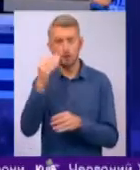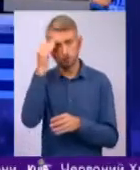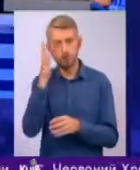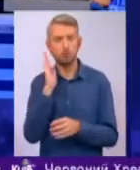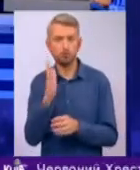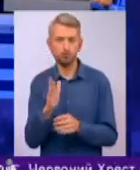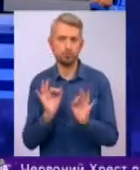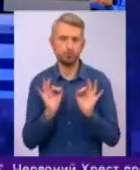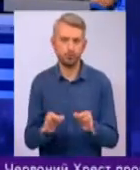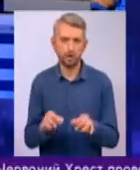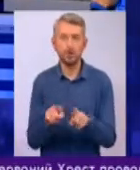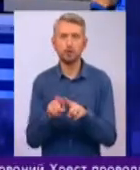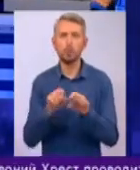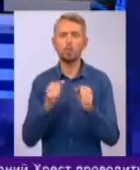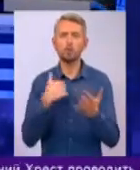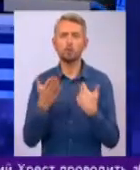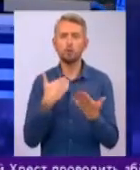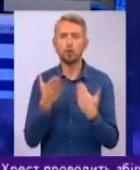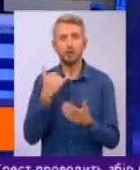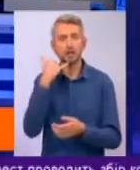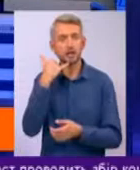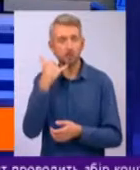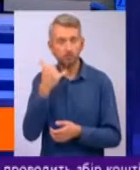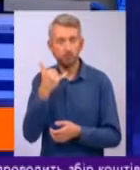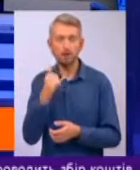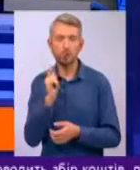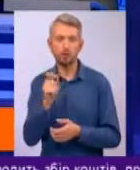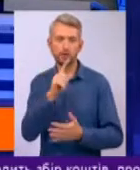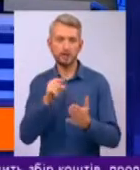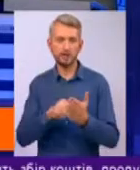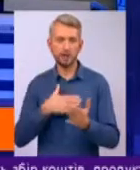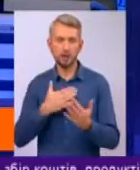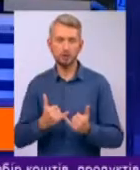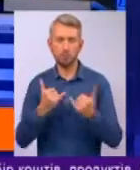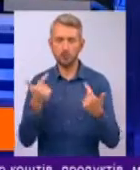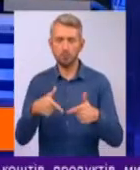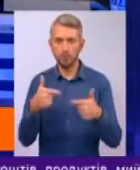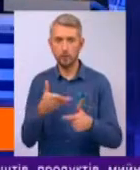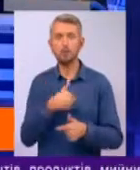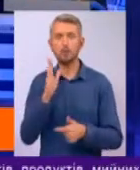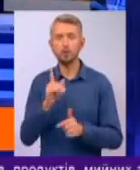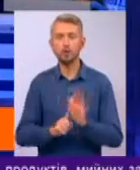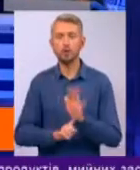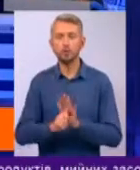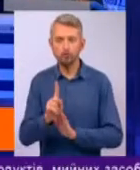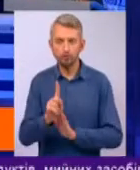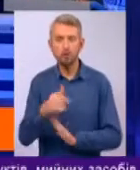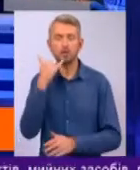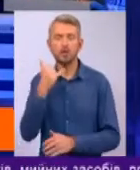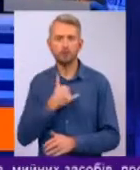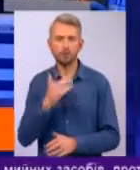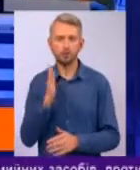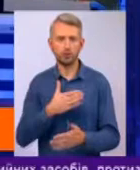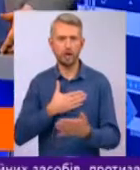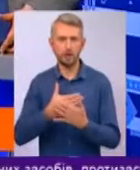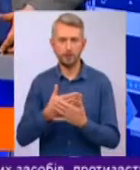звичайно, доречними. Так само можете поспілкуватися і телефоном, і поставити запитання нашим поважним гостям. Ми будемо розпочинати, тож телефонуйте, будьте